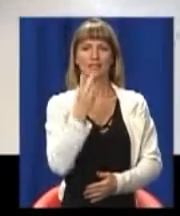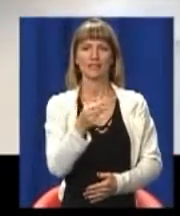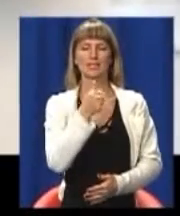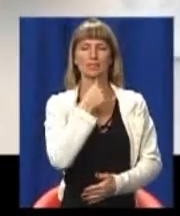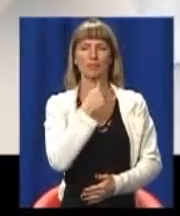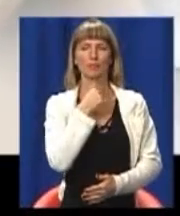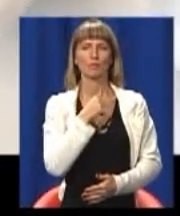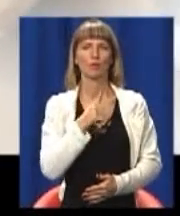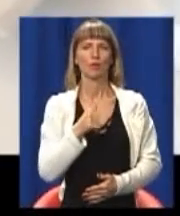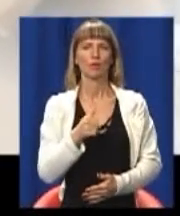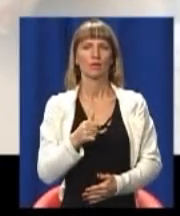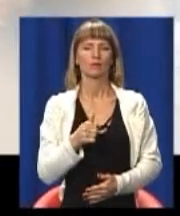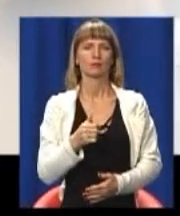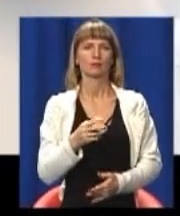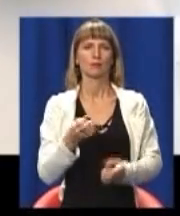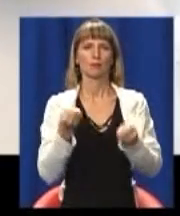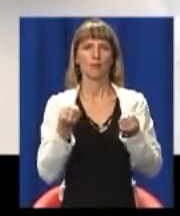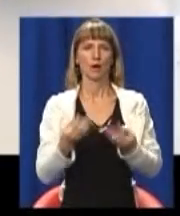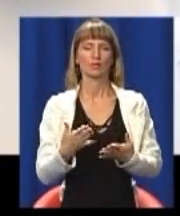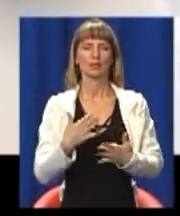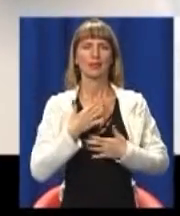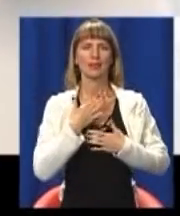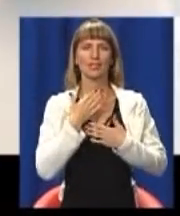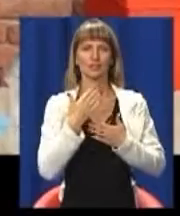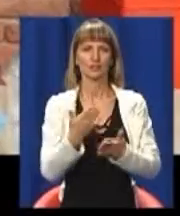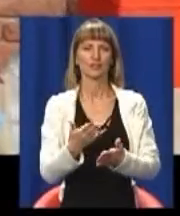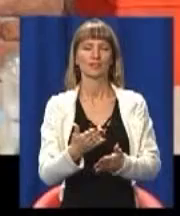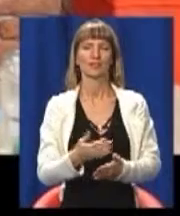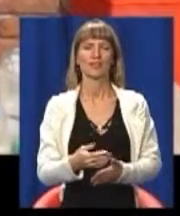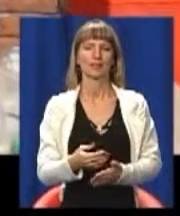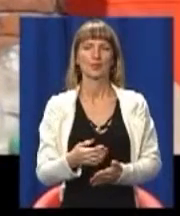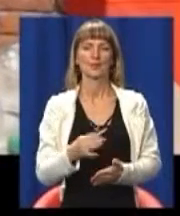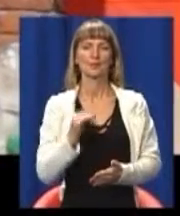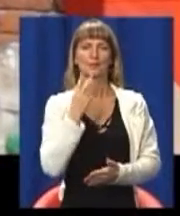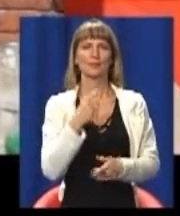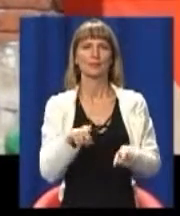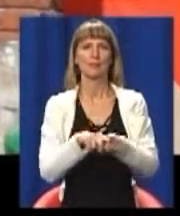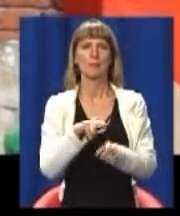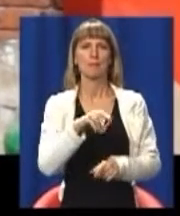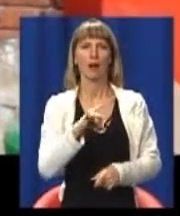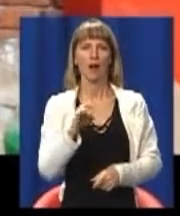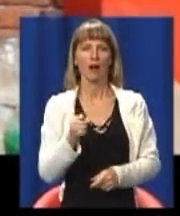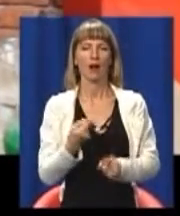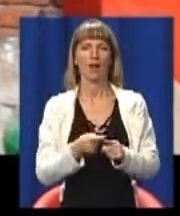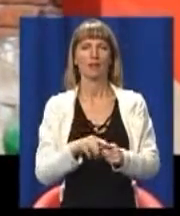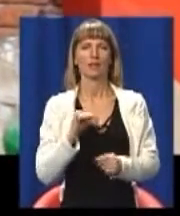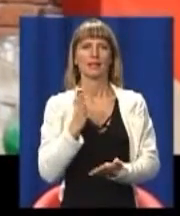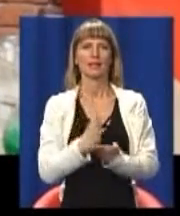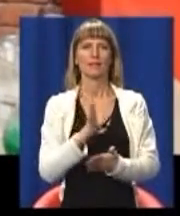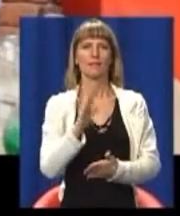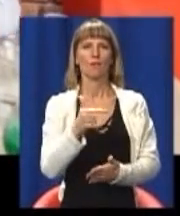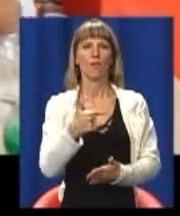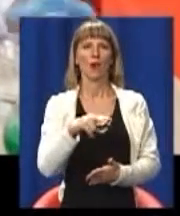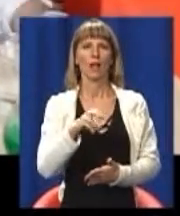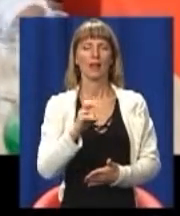спробуємо. Просто дмухайте. Ось, іще раз. Бачите, оця пара, це є вуглекислий газ,